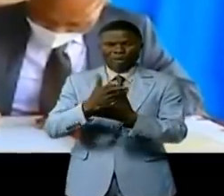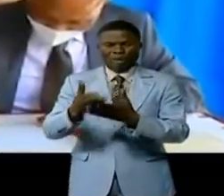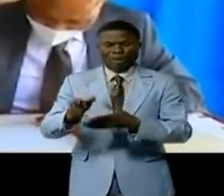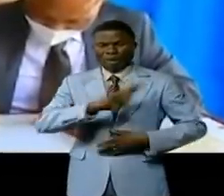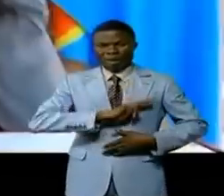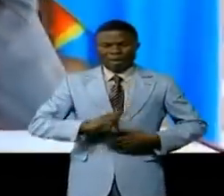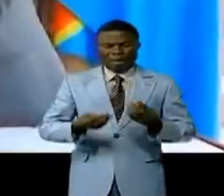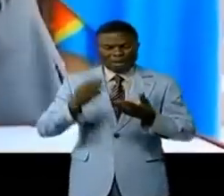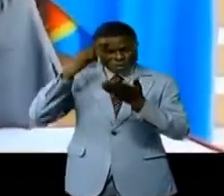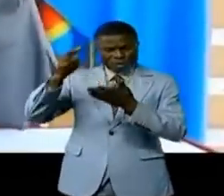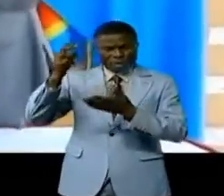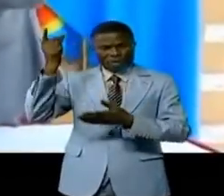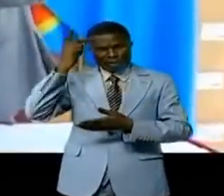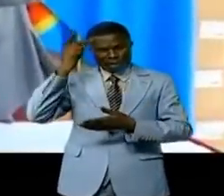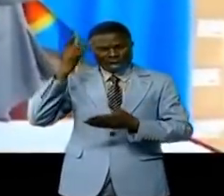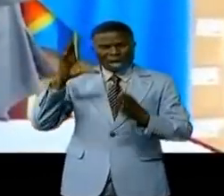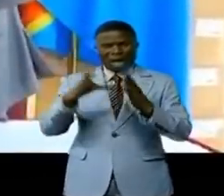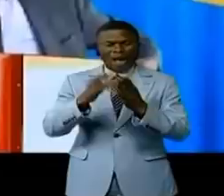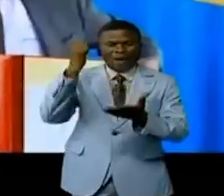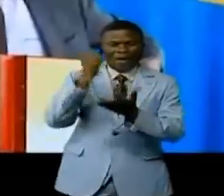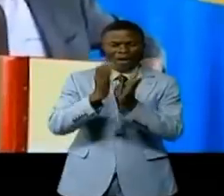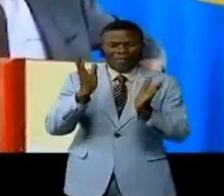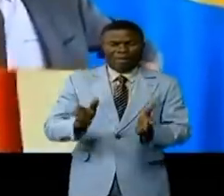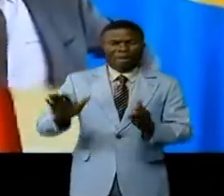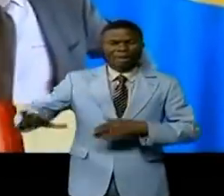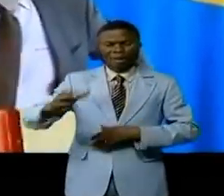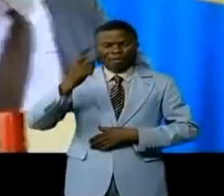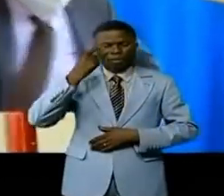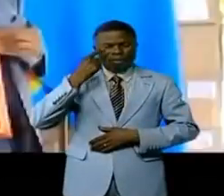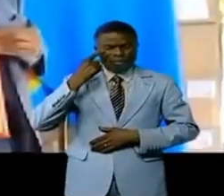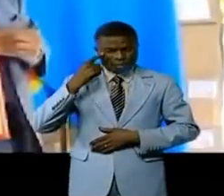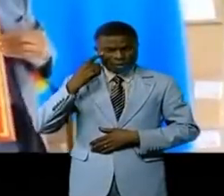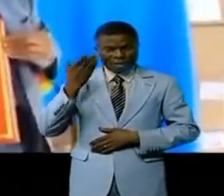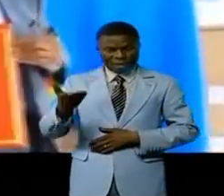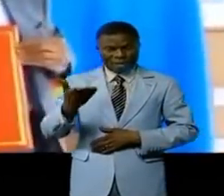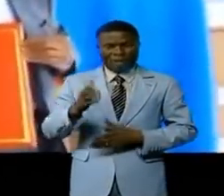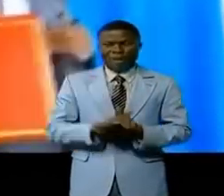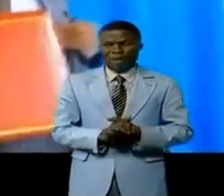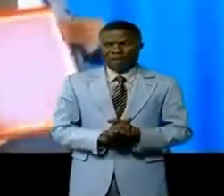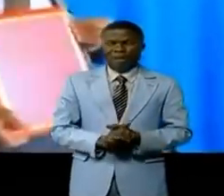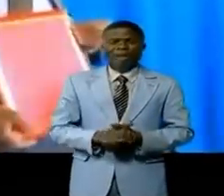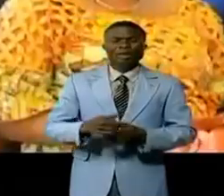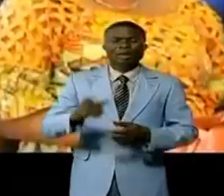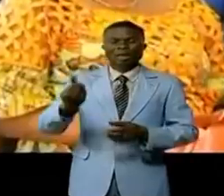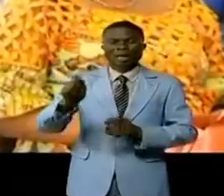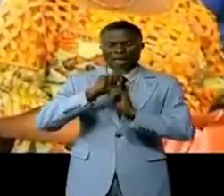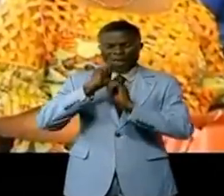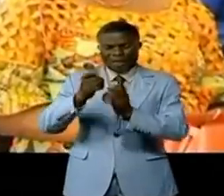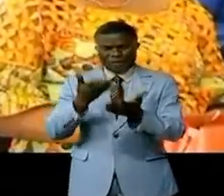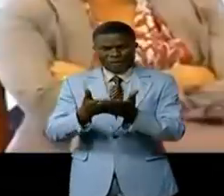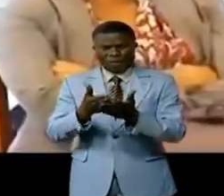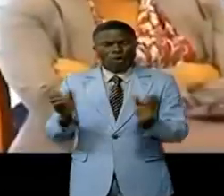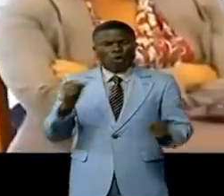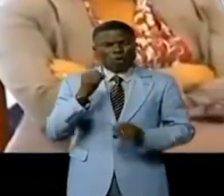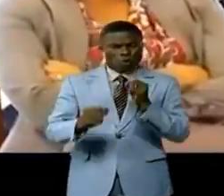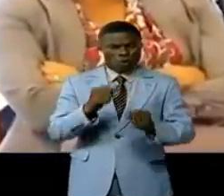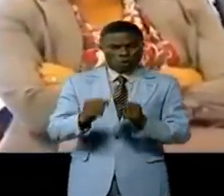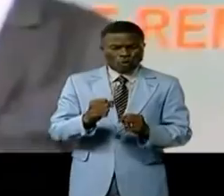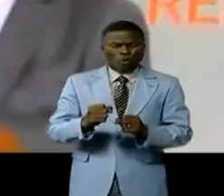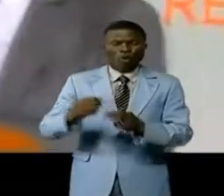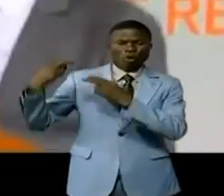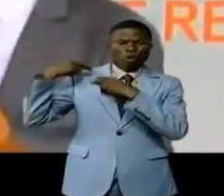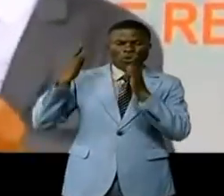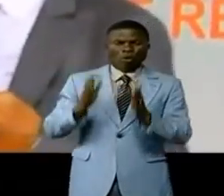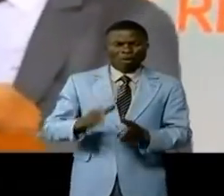de Kinshasa et l'ambassade de Chine en RDC. Milan héroïque, légendaire chinoise qui incarne le courage, l'autonomie féminine